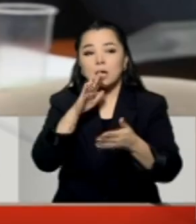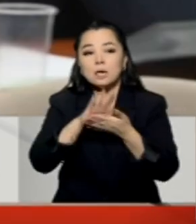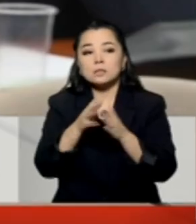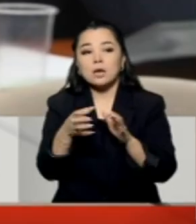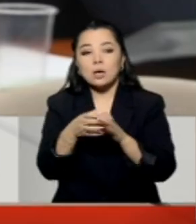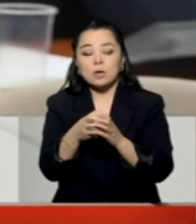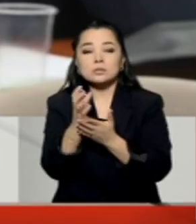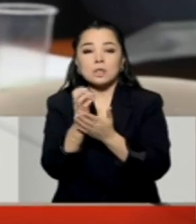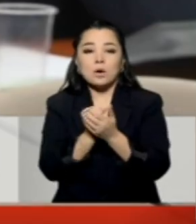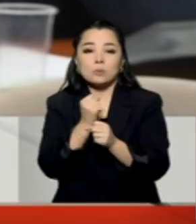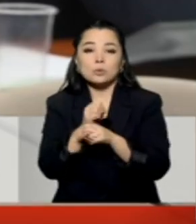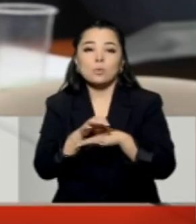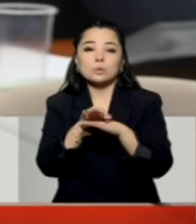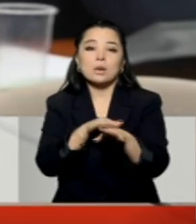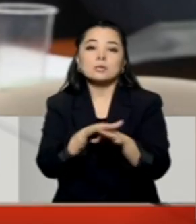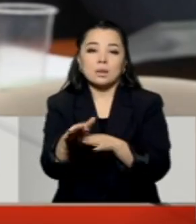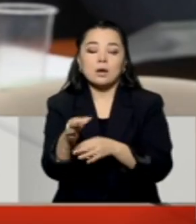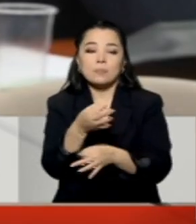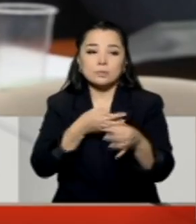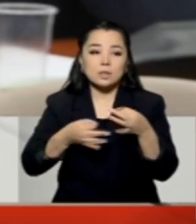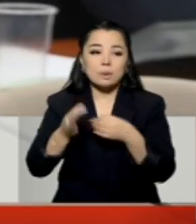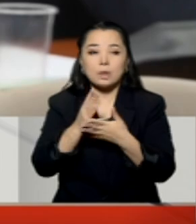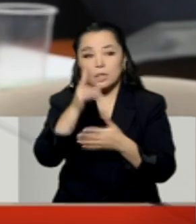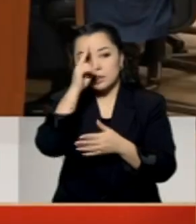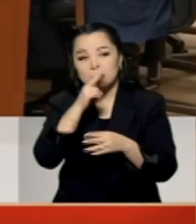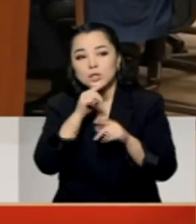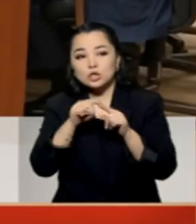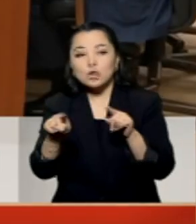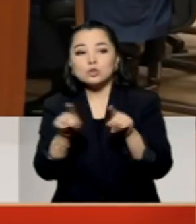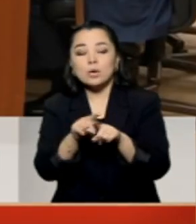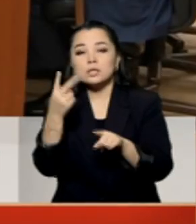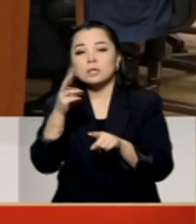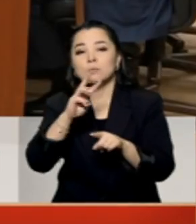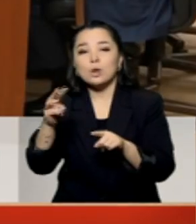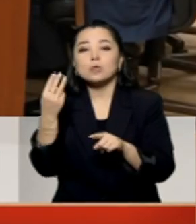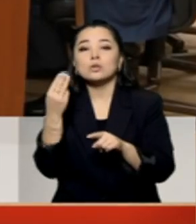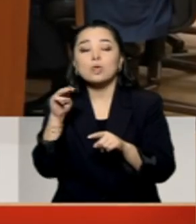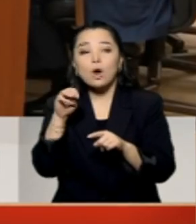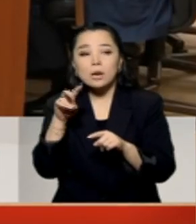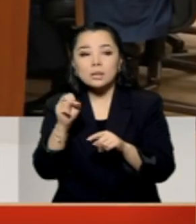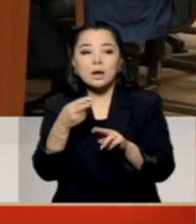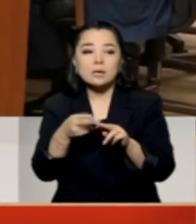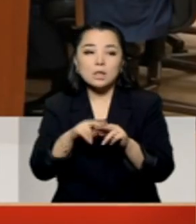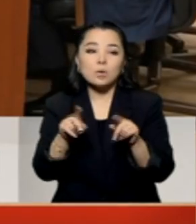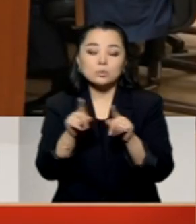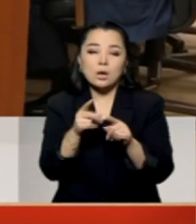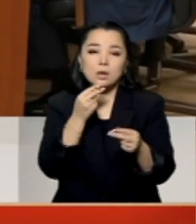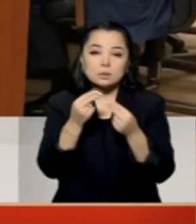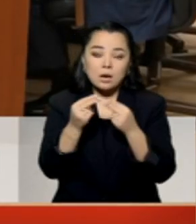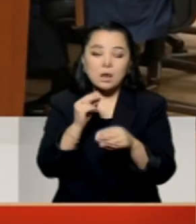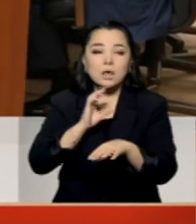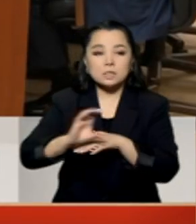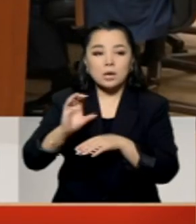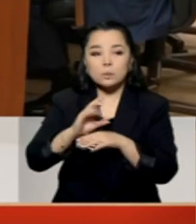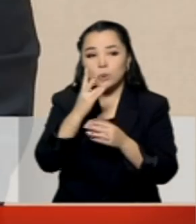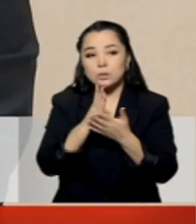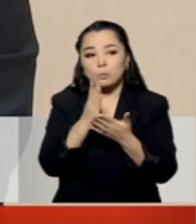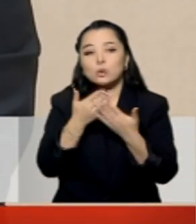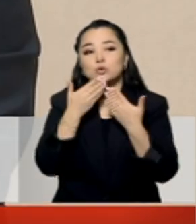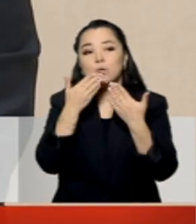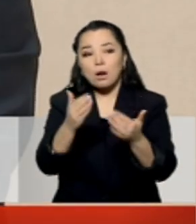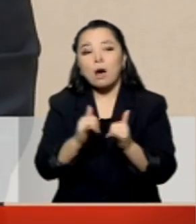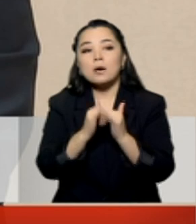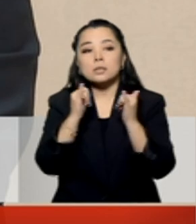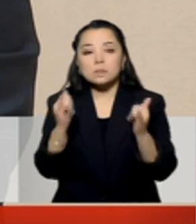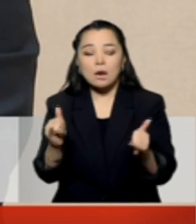сақтау, өткізу мәселелері талқыланды. Соңғы 2 айдың ішінде 2 миллион тоннадан аса астық экспортқа шығарылған. Сұраныс